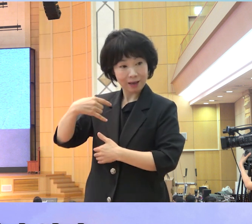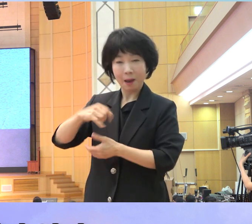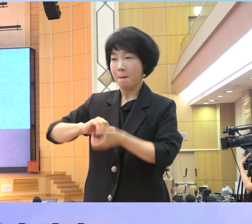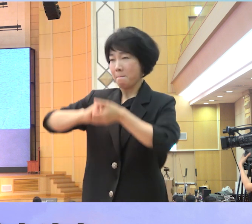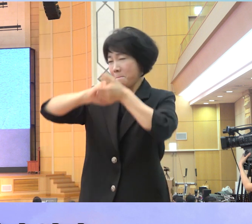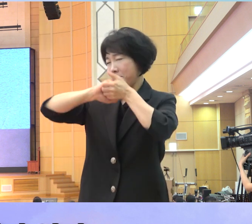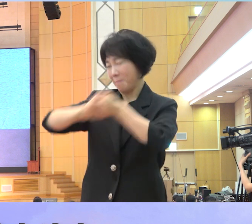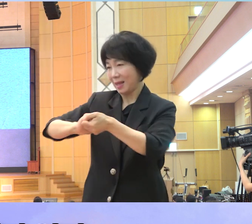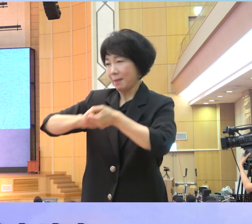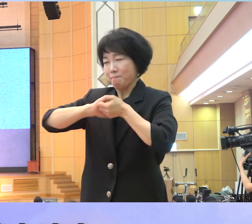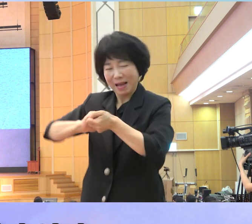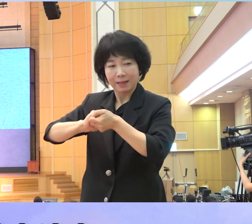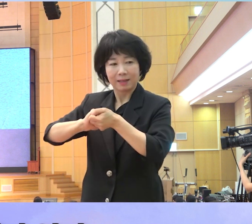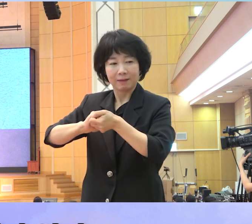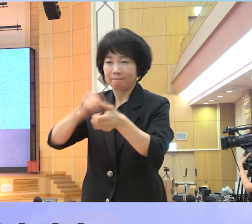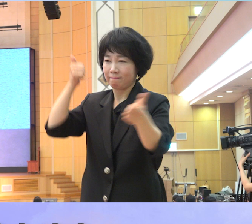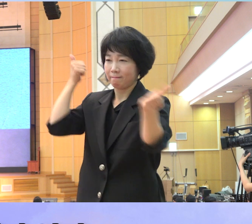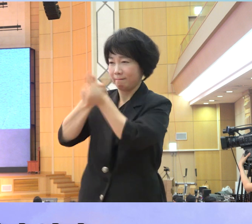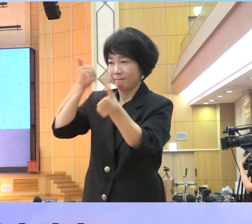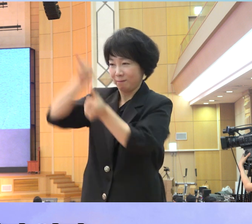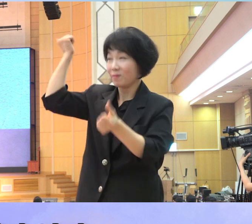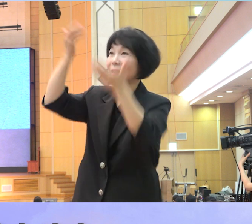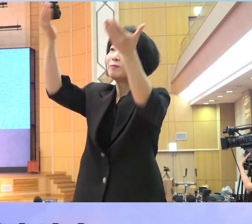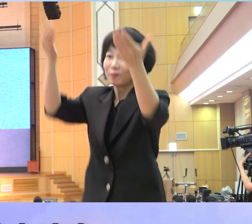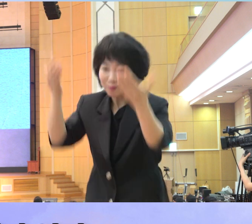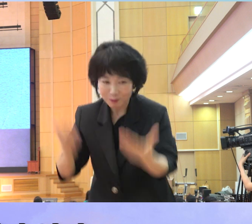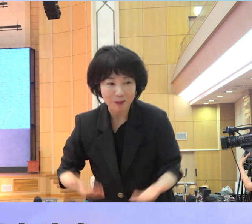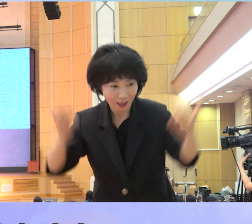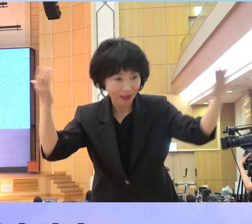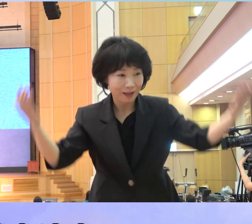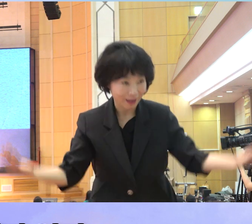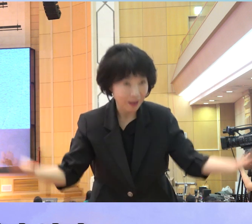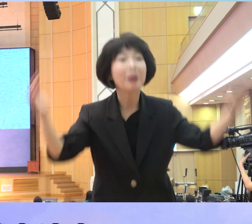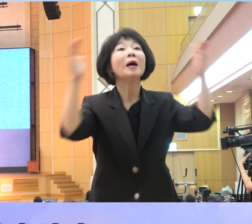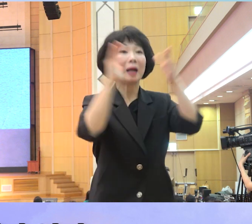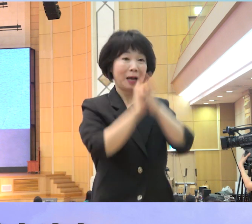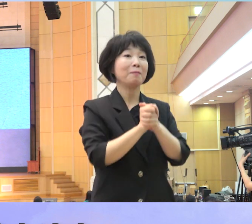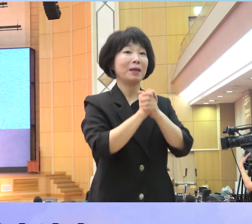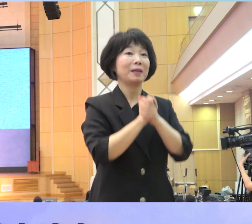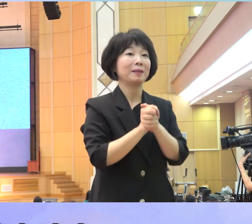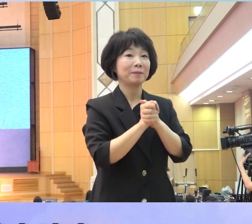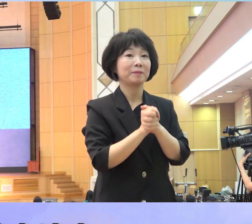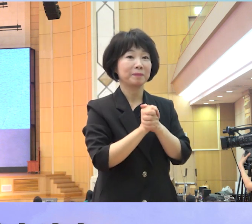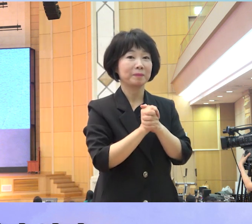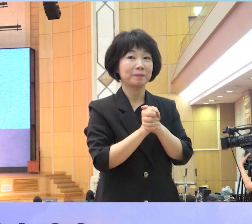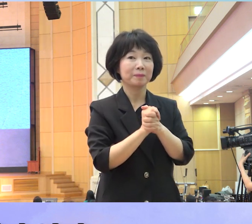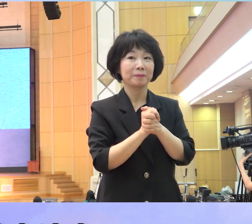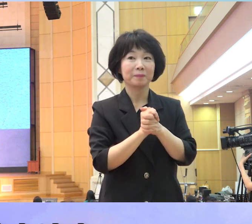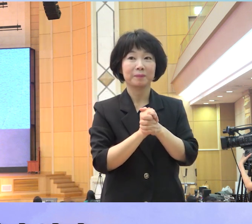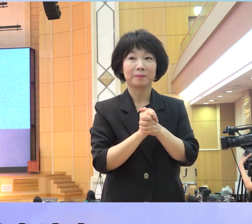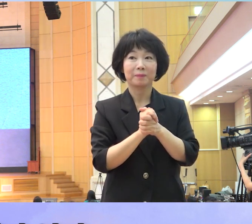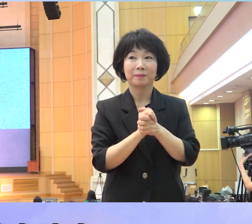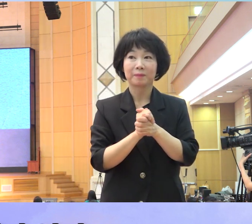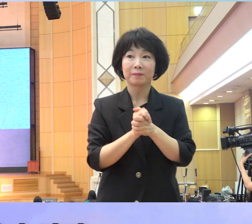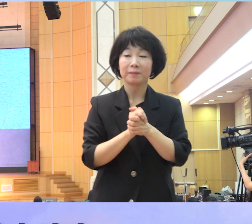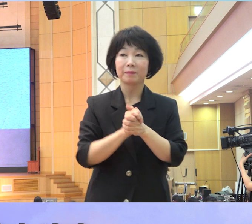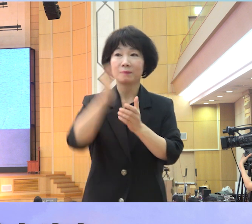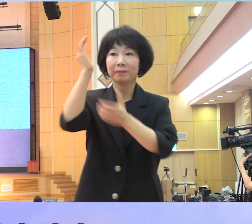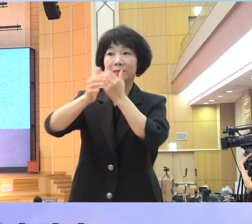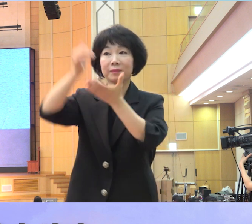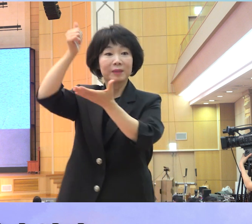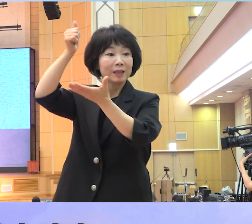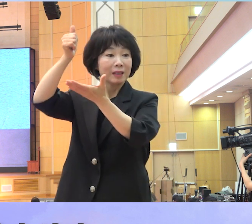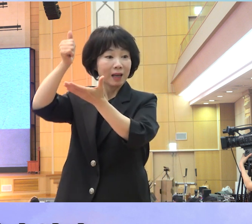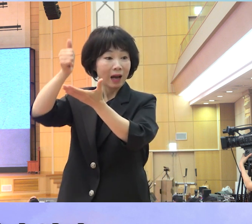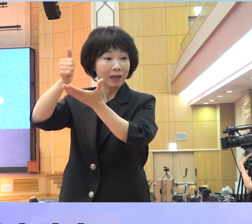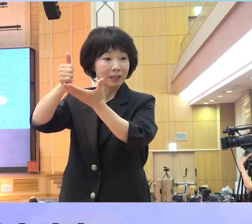나에게 반드시 이김을 주신다. 할렐루야. 옆에 있는 분들과도 한번 인사해 보겠습니다. 하나님이